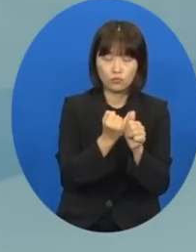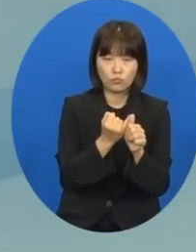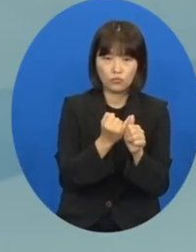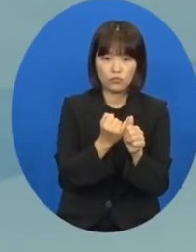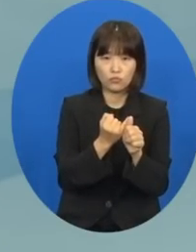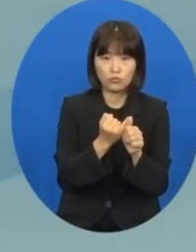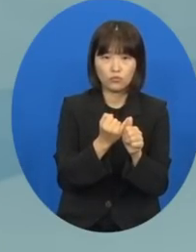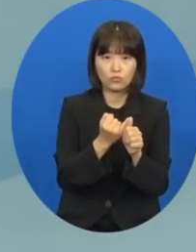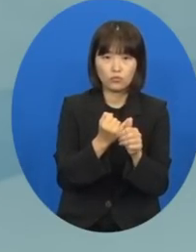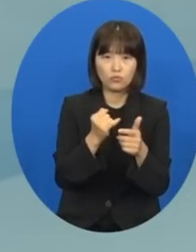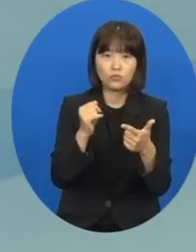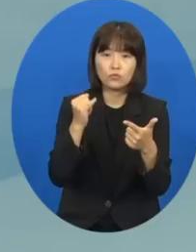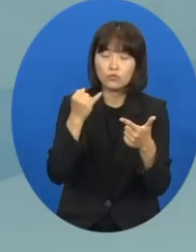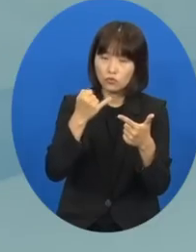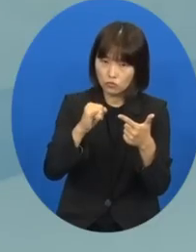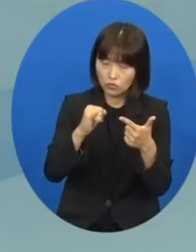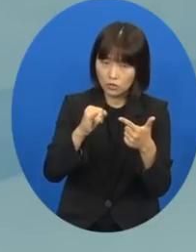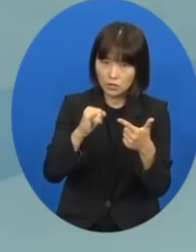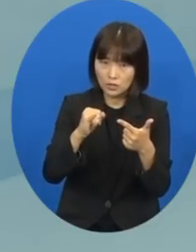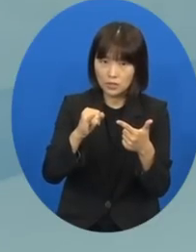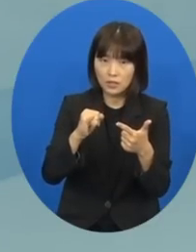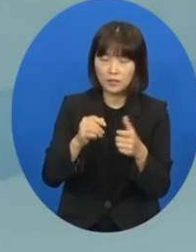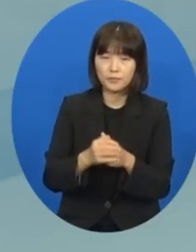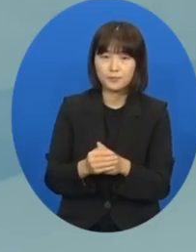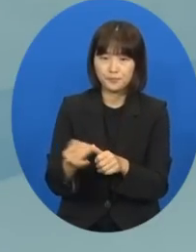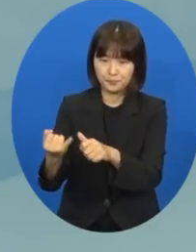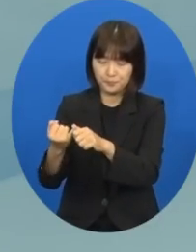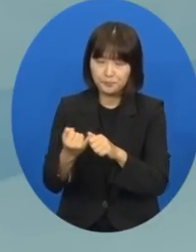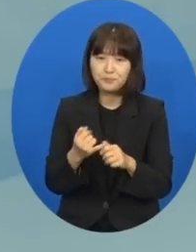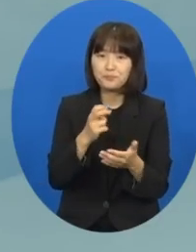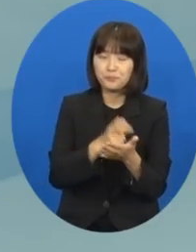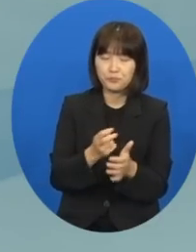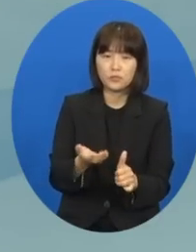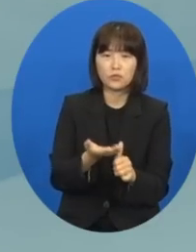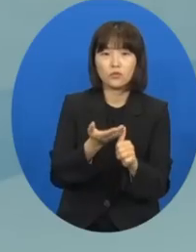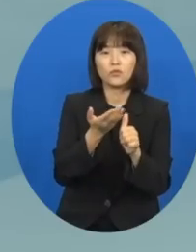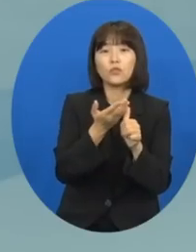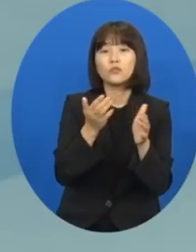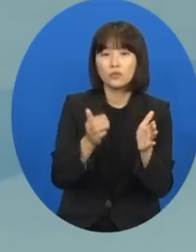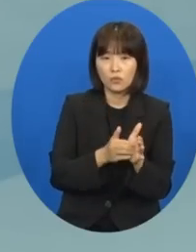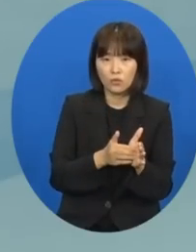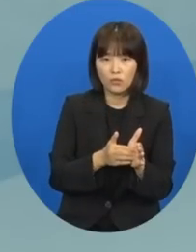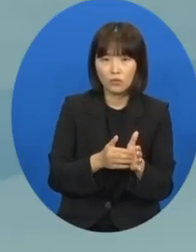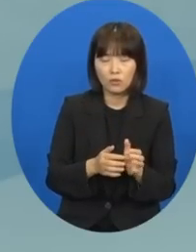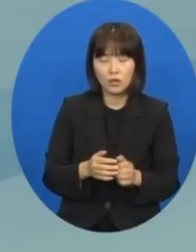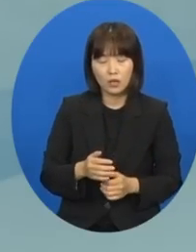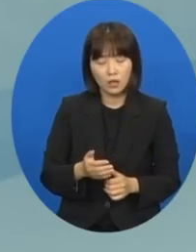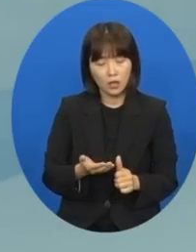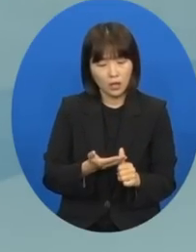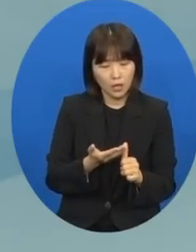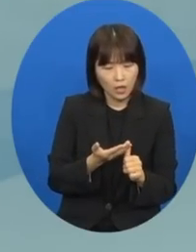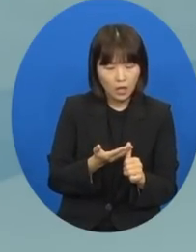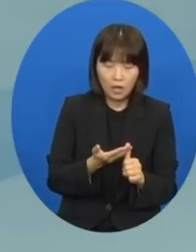입양했습니다. 키우면서 야, 내가 이렇게 사랑이 없구나, 키울 수 있을 줄 알았는데 이게 보통 일이 아닌